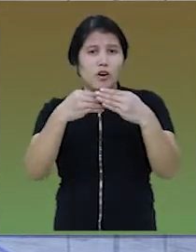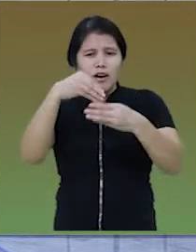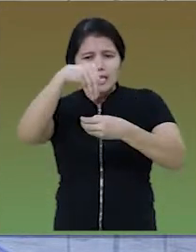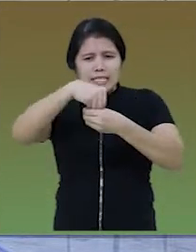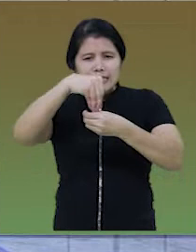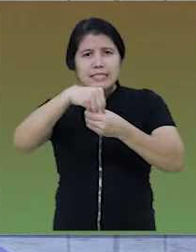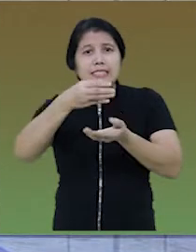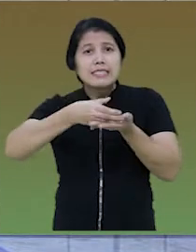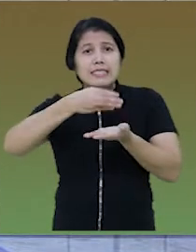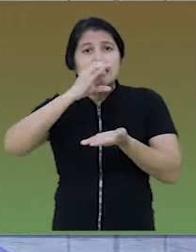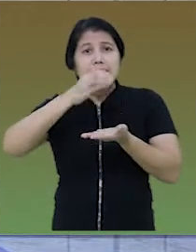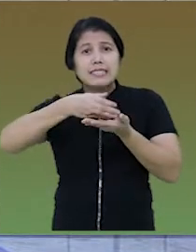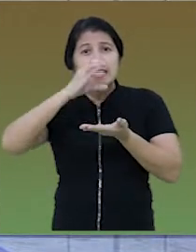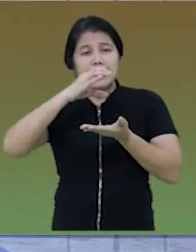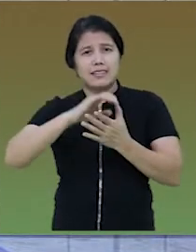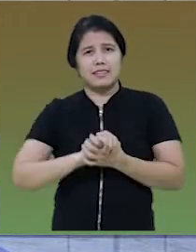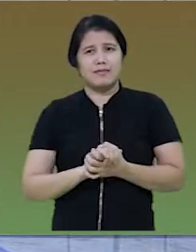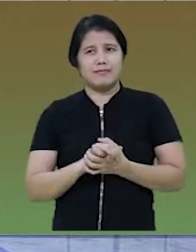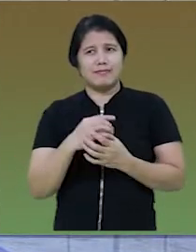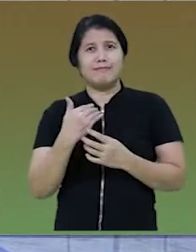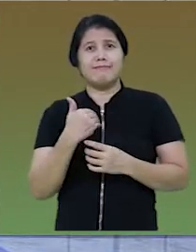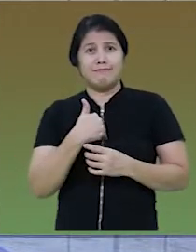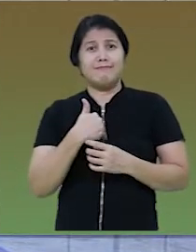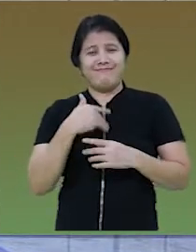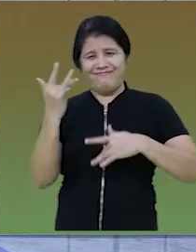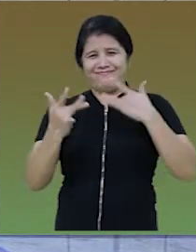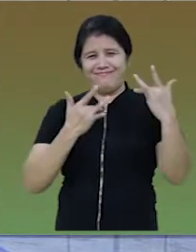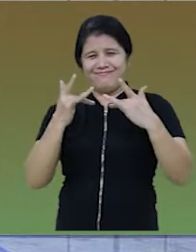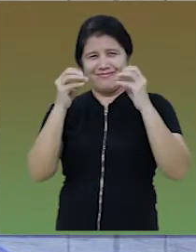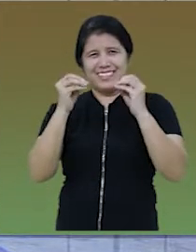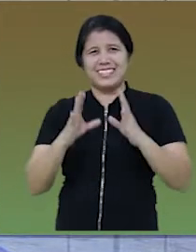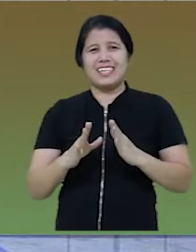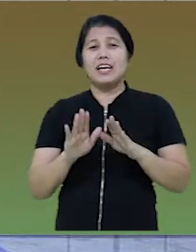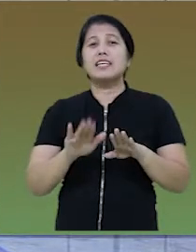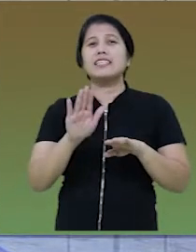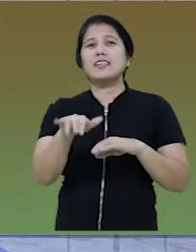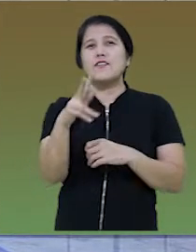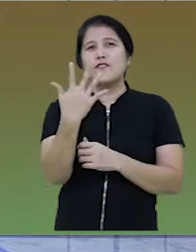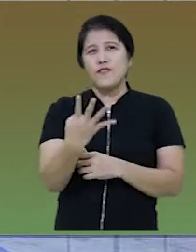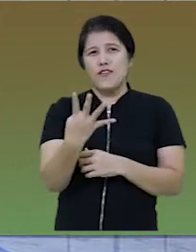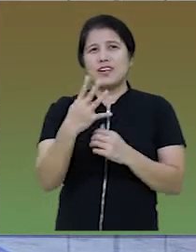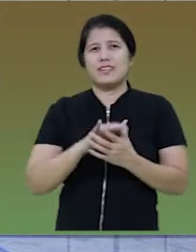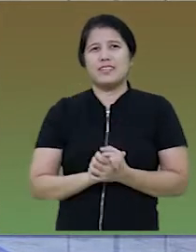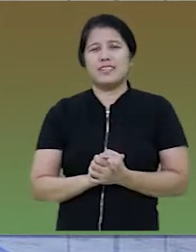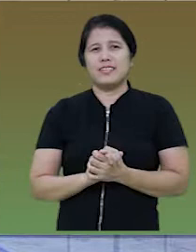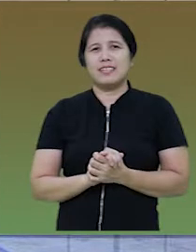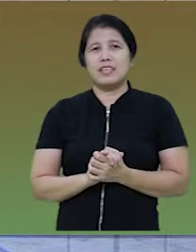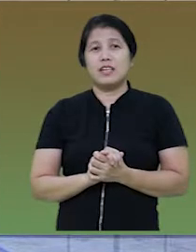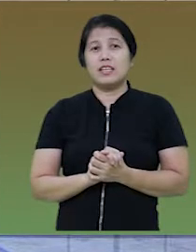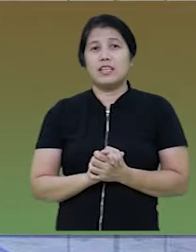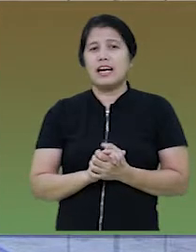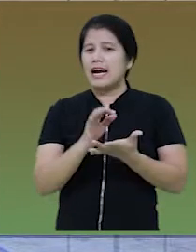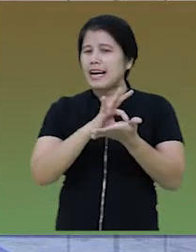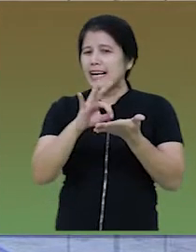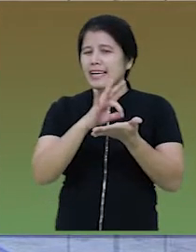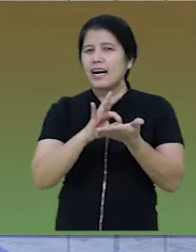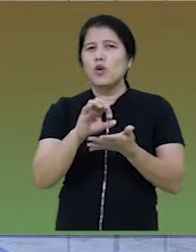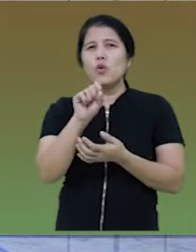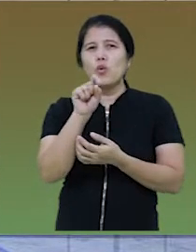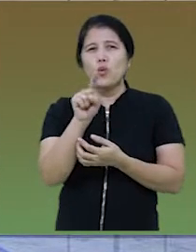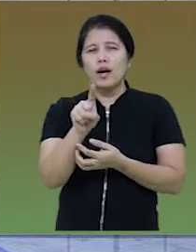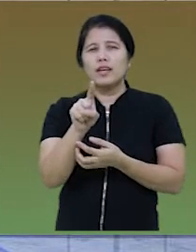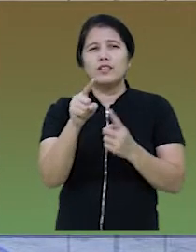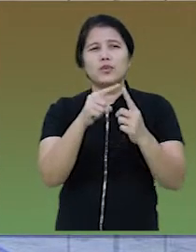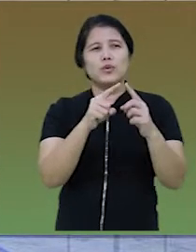ng baso. Excited na po ako, teacher. Step 4. Count 1 to